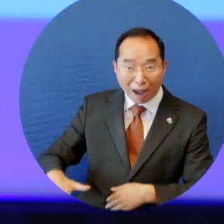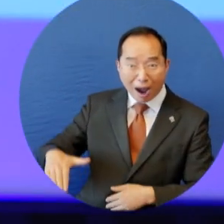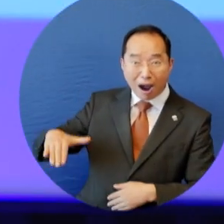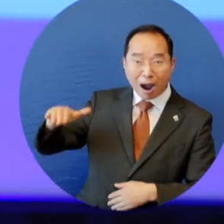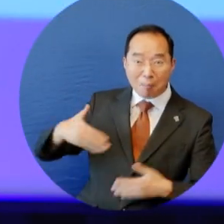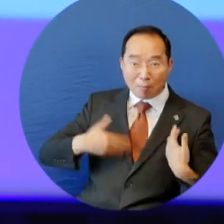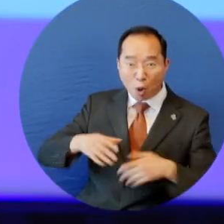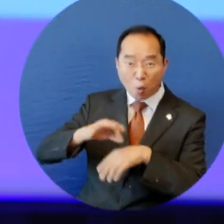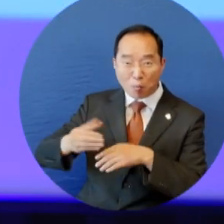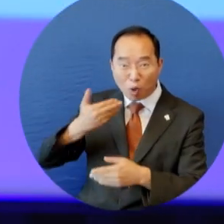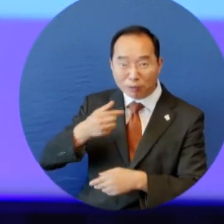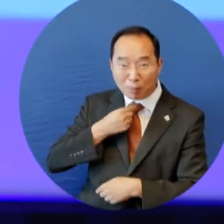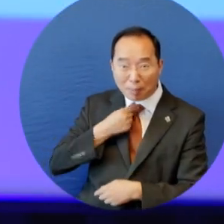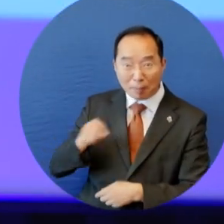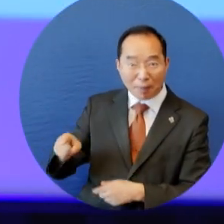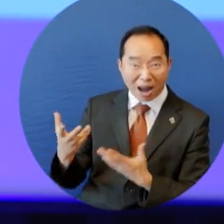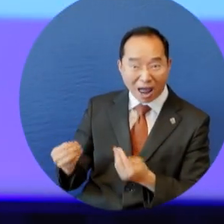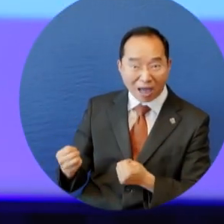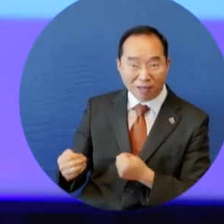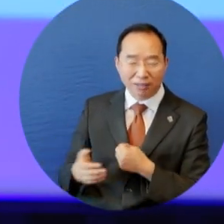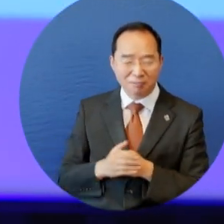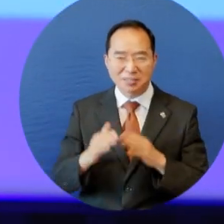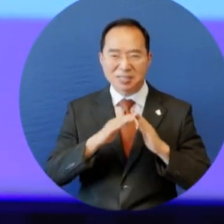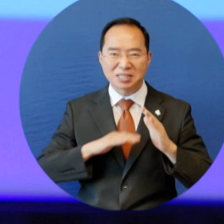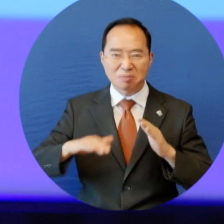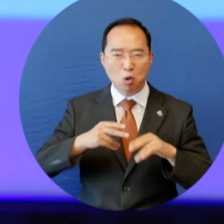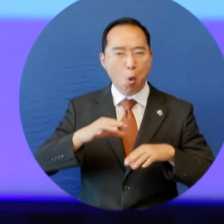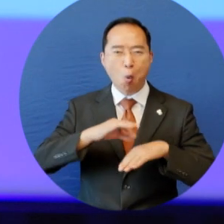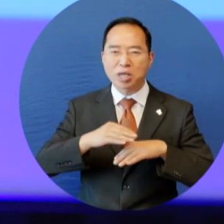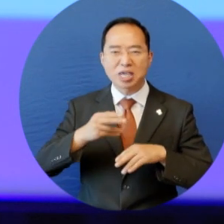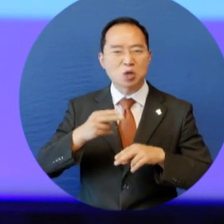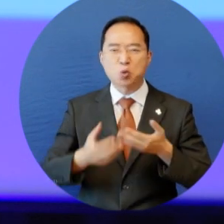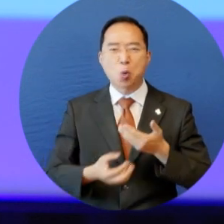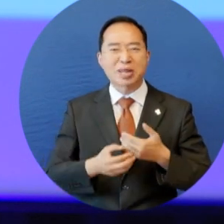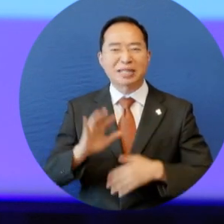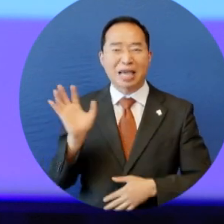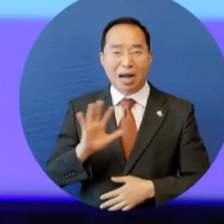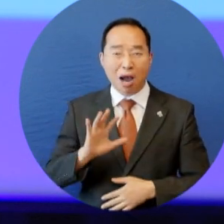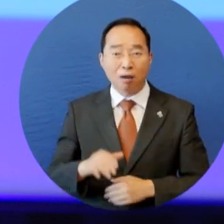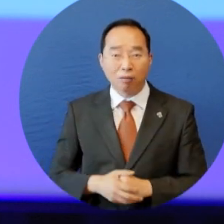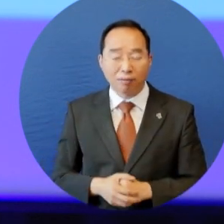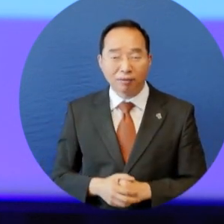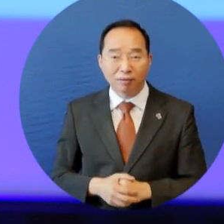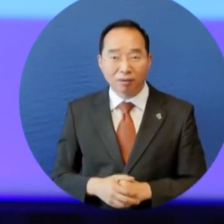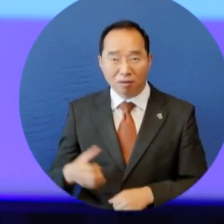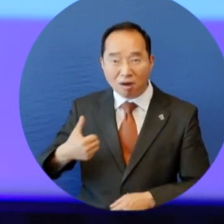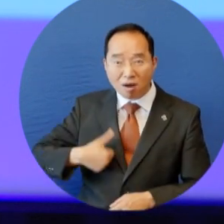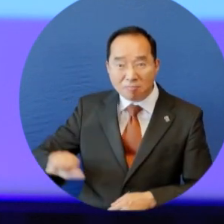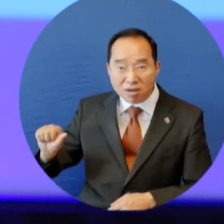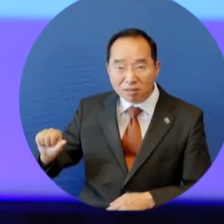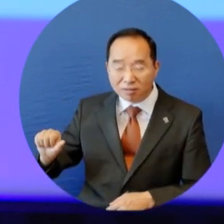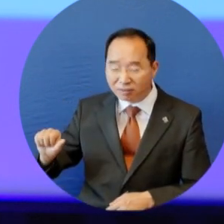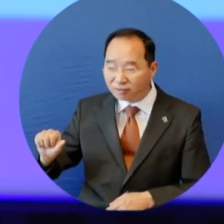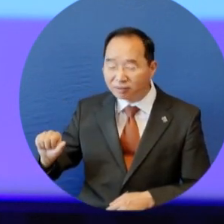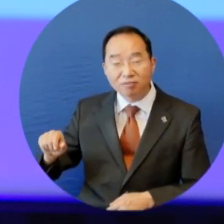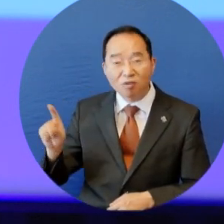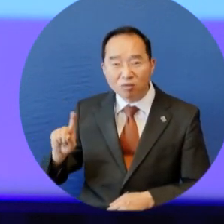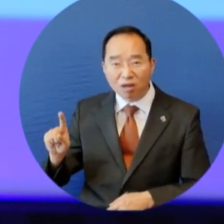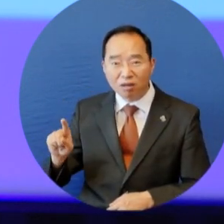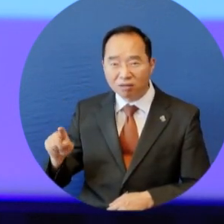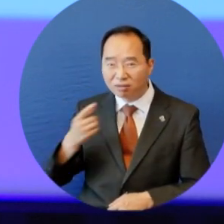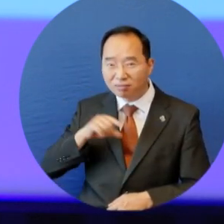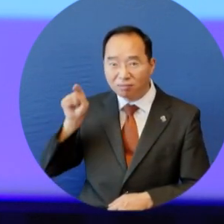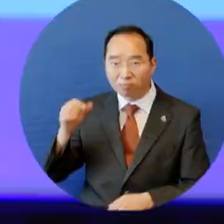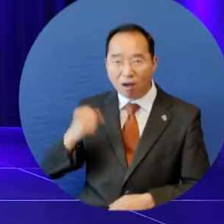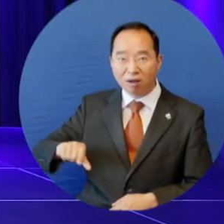아들을 두고 엄마가 채식을 시작했기 때문에 집에서는 고기 요리를 하지 않았어요. 어느 날 우리 아들이 저에게 반항을